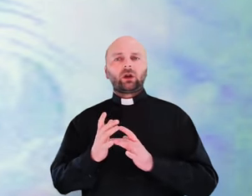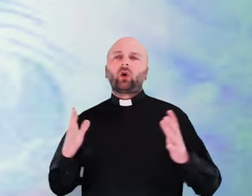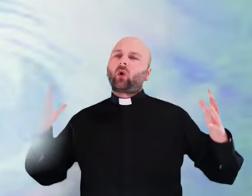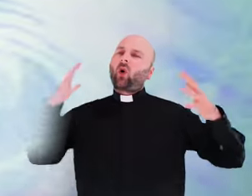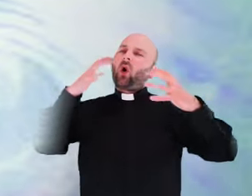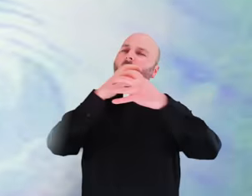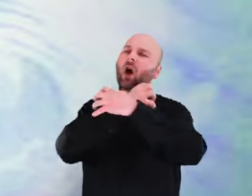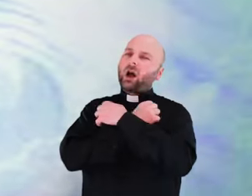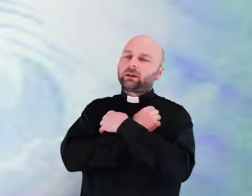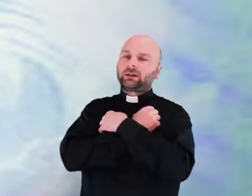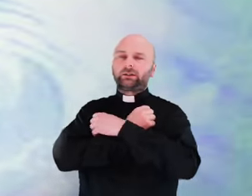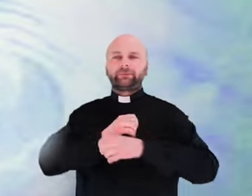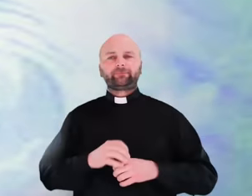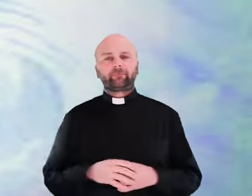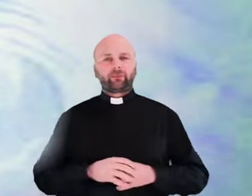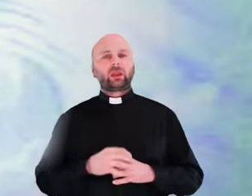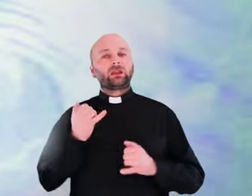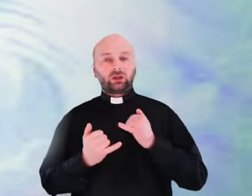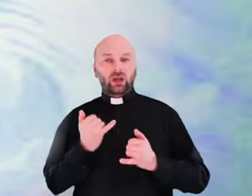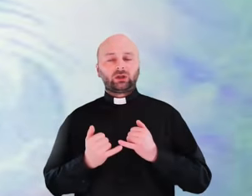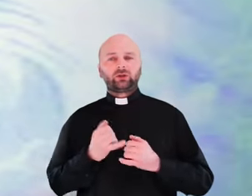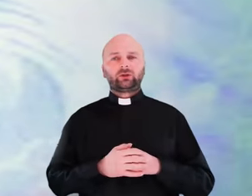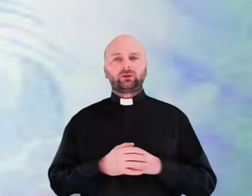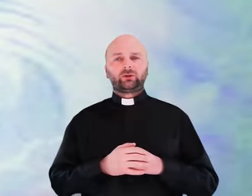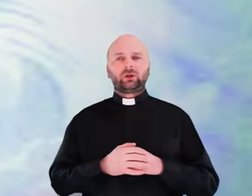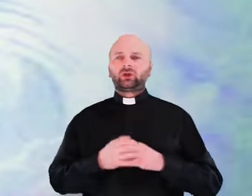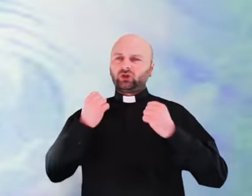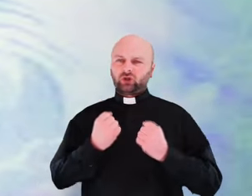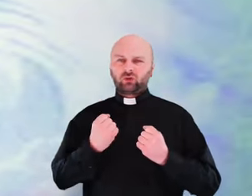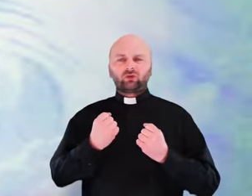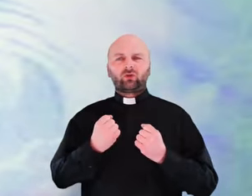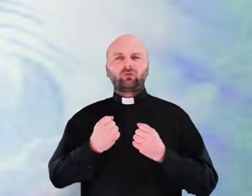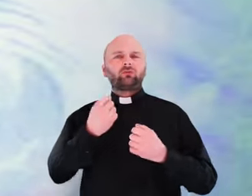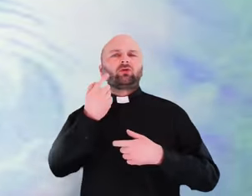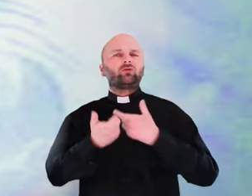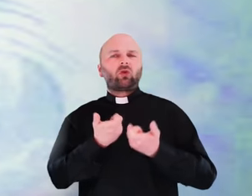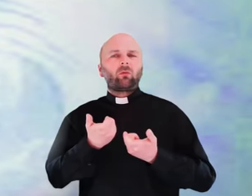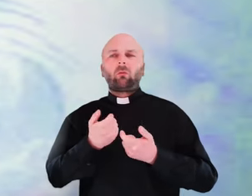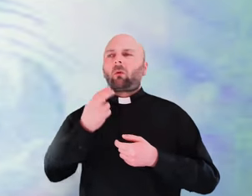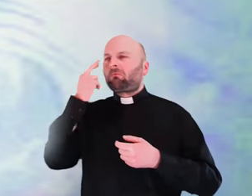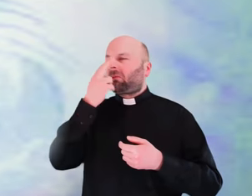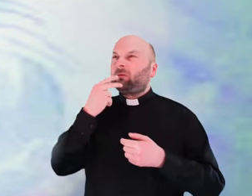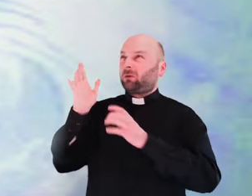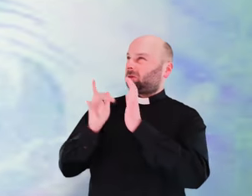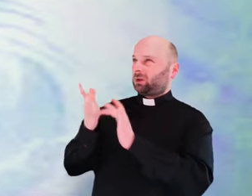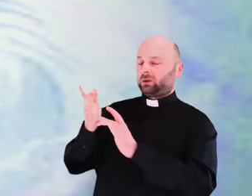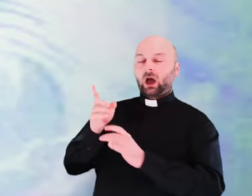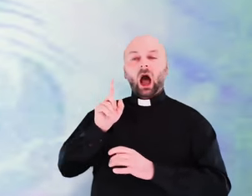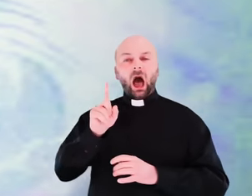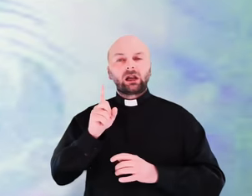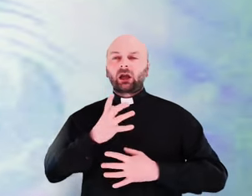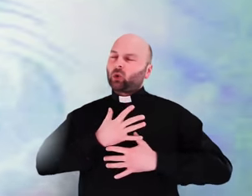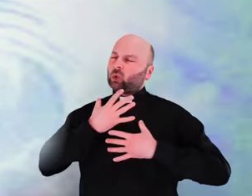szyję, nawet jeśli naprawdę ciężko to zrobić, bo Go fizycznie nie widzimy, jest niezwykle ważne.